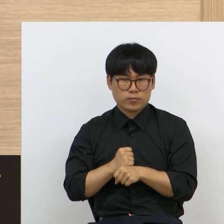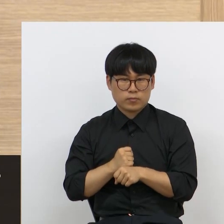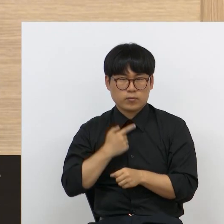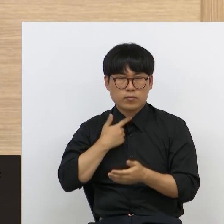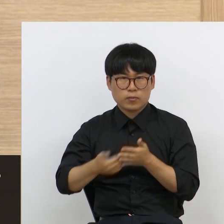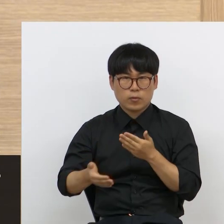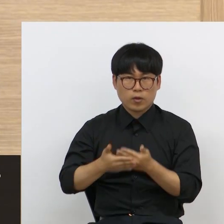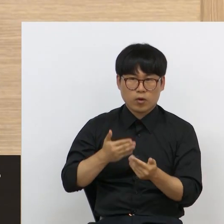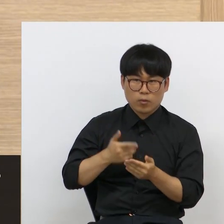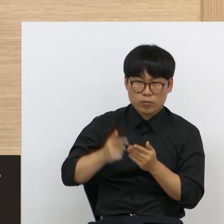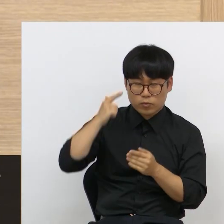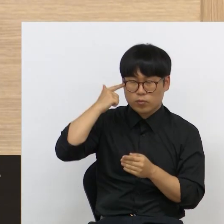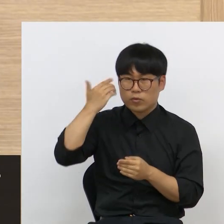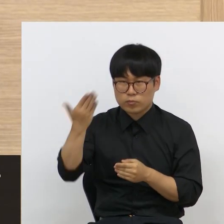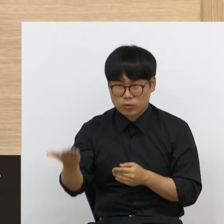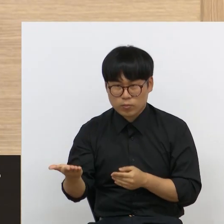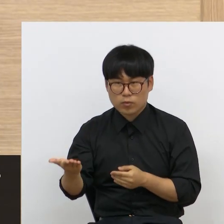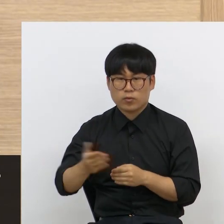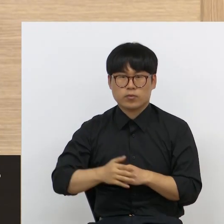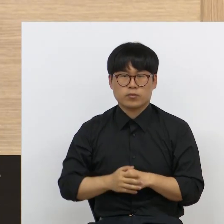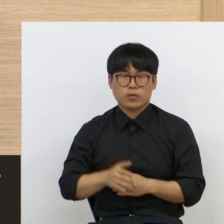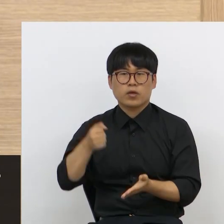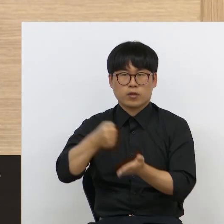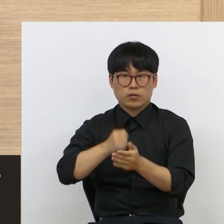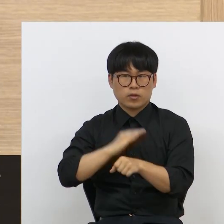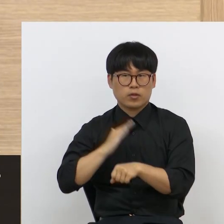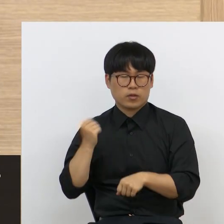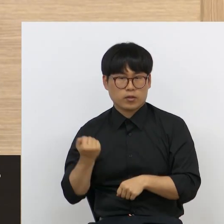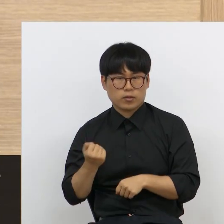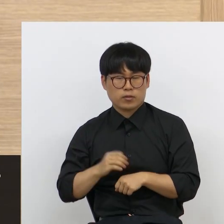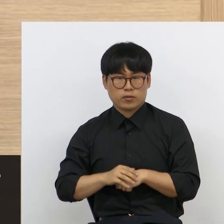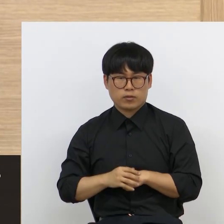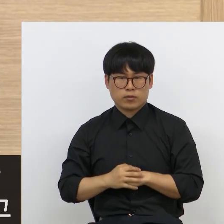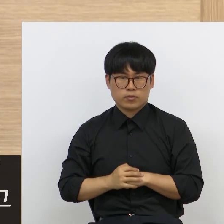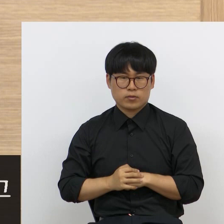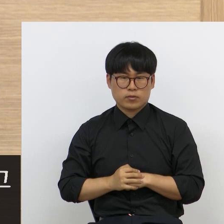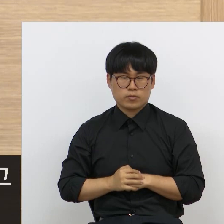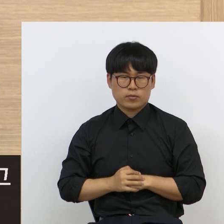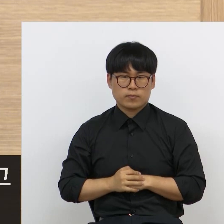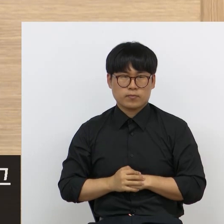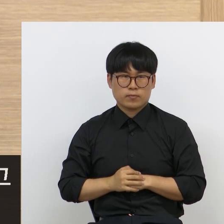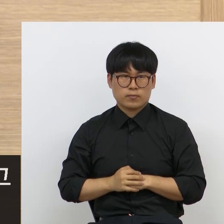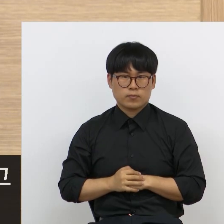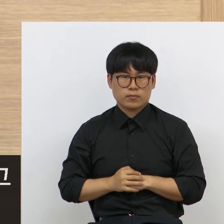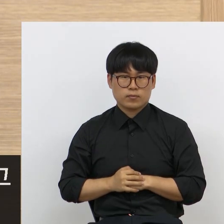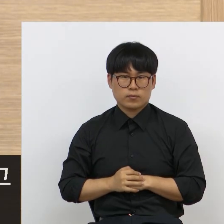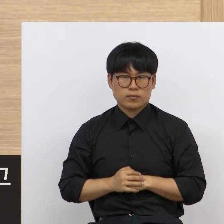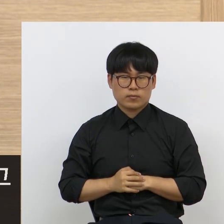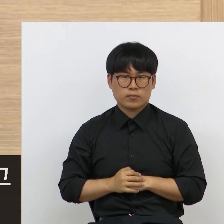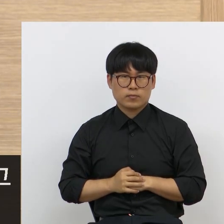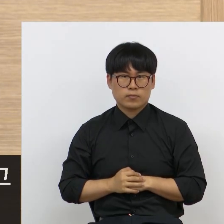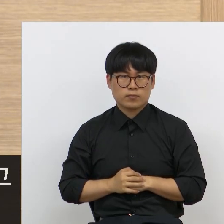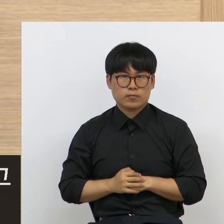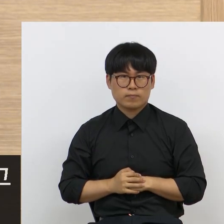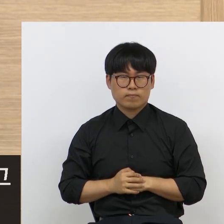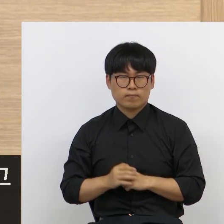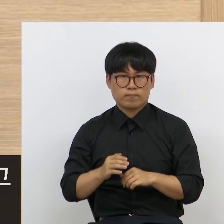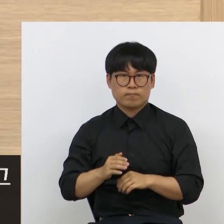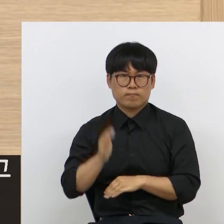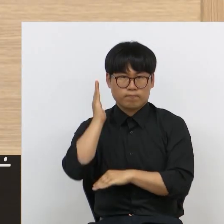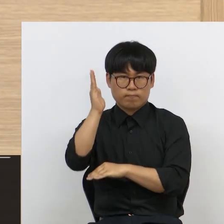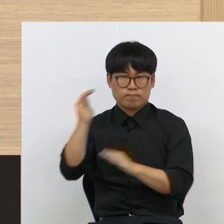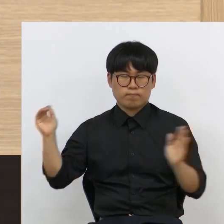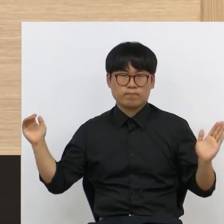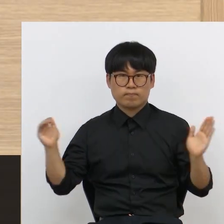경험도 들어보고 그리고 결정해야 되는 것이 중요하다고 생각합니다. 이상 제가 준비한 내용